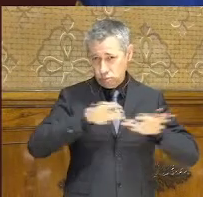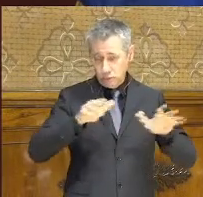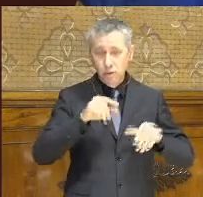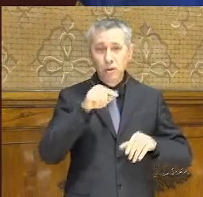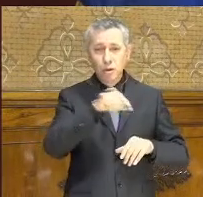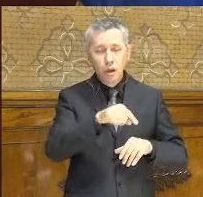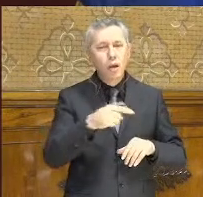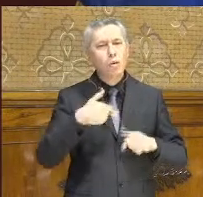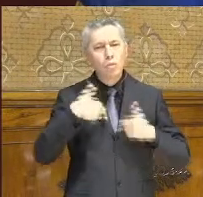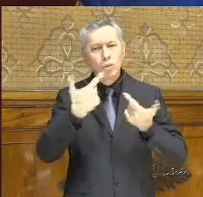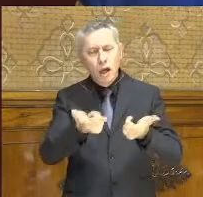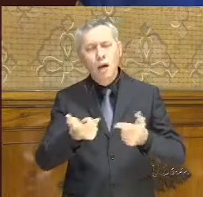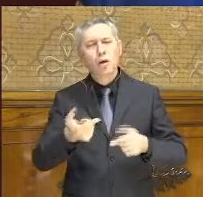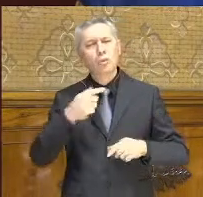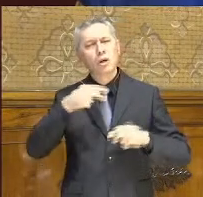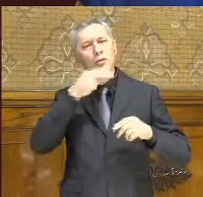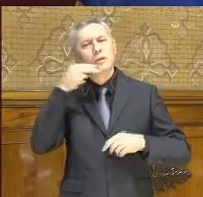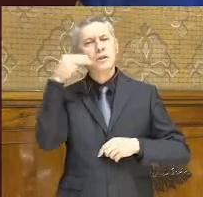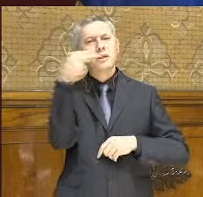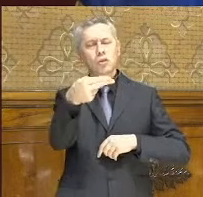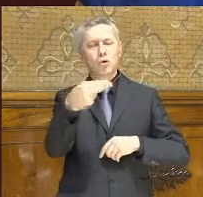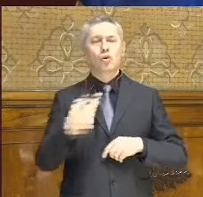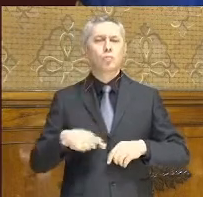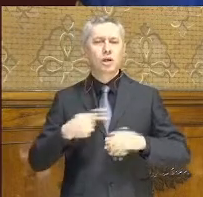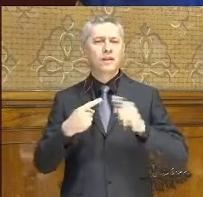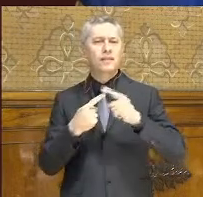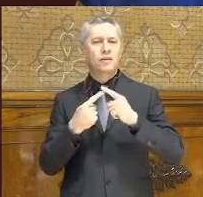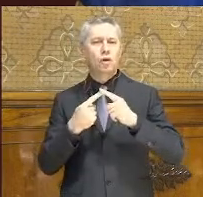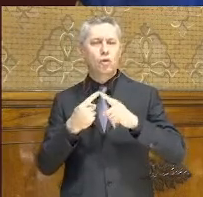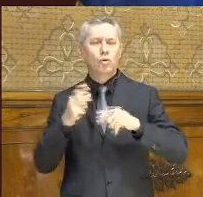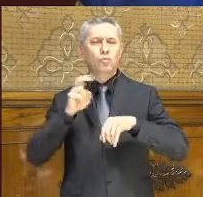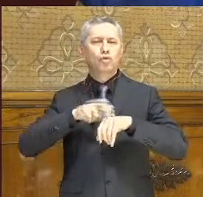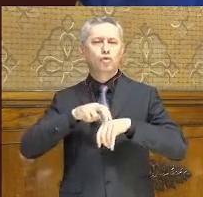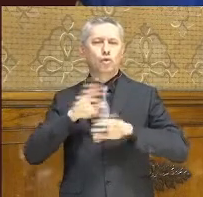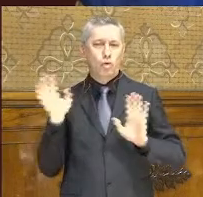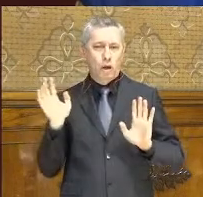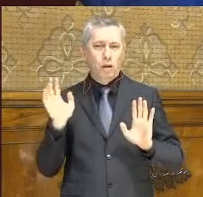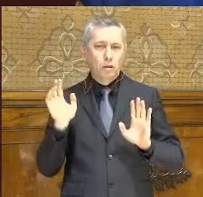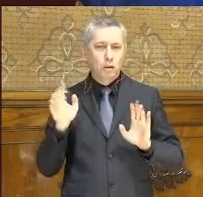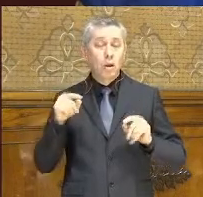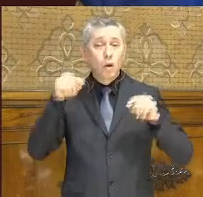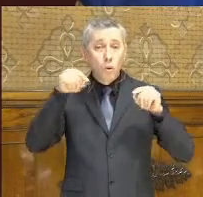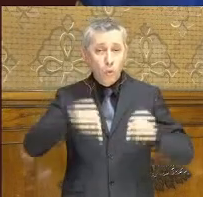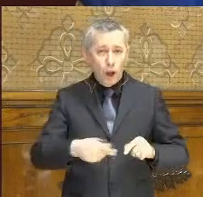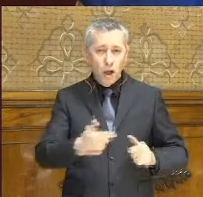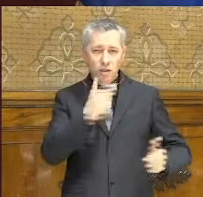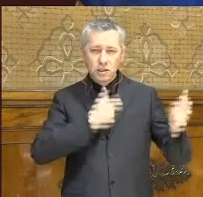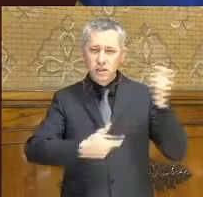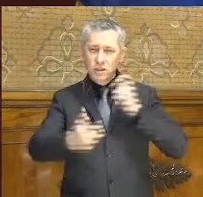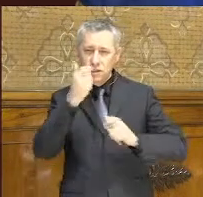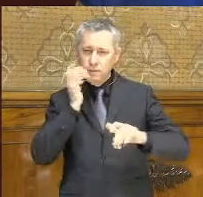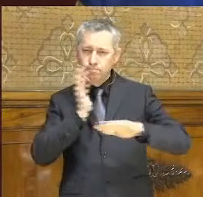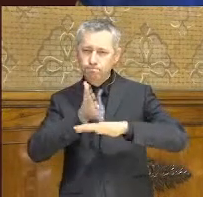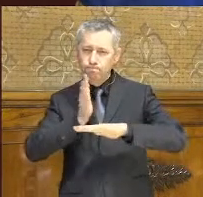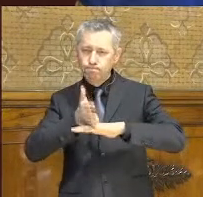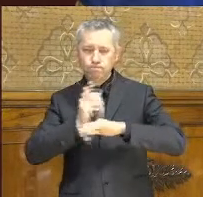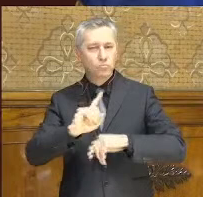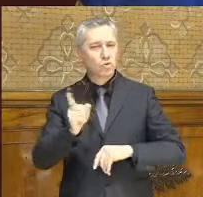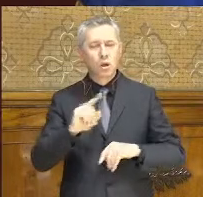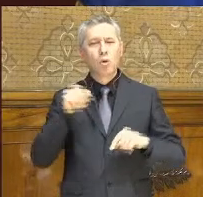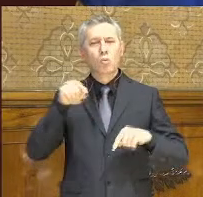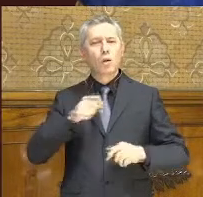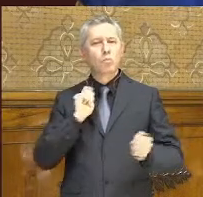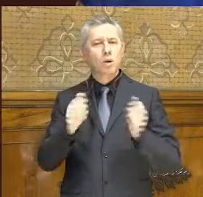il titolo di dottore. Fino in Olanda è risaputo che Venezia è la Repubblica in cui l'Inquisizione non ha diritto di intervento. Qui a